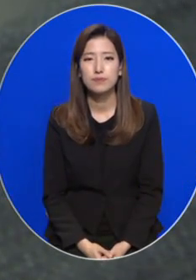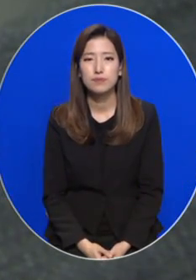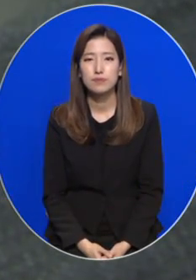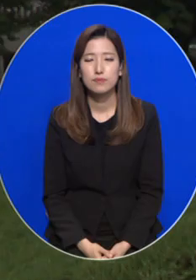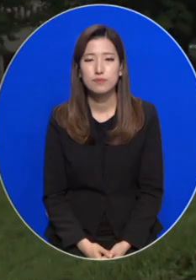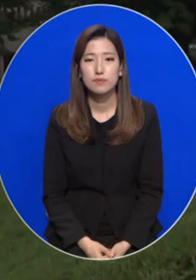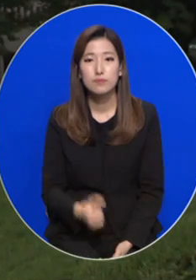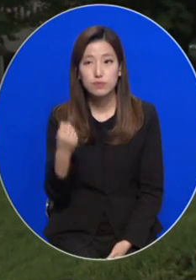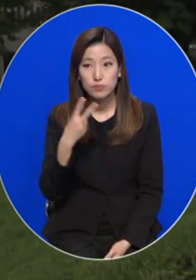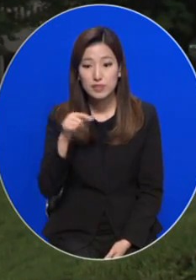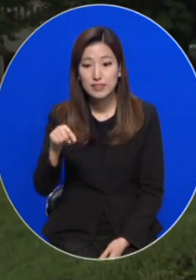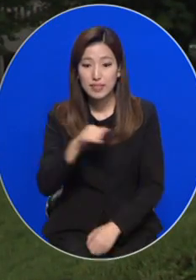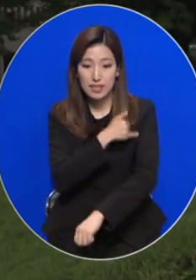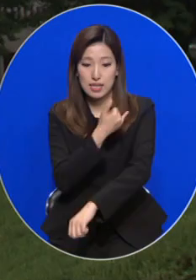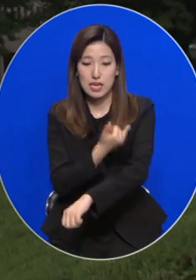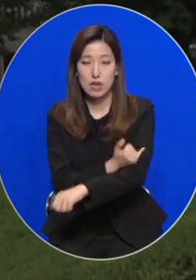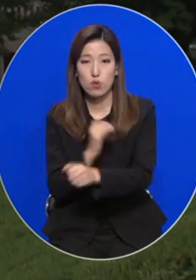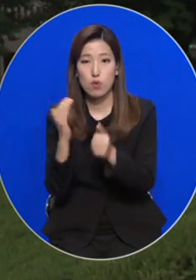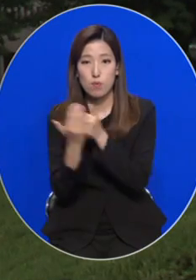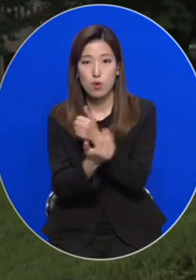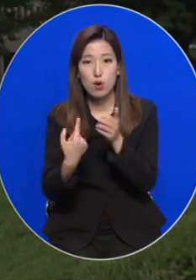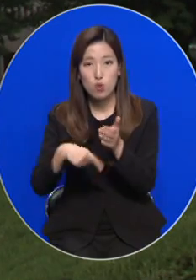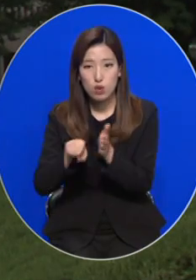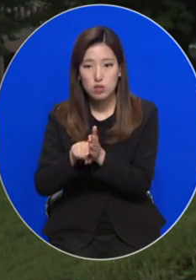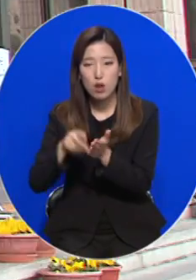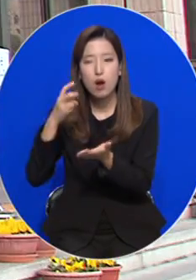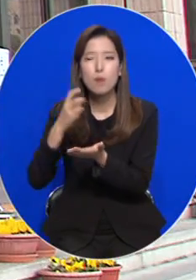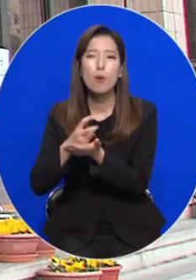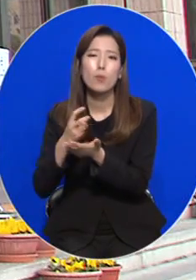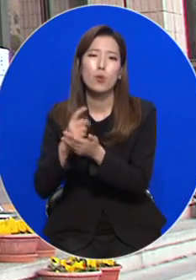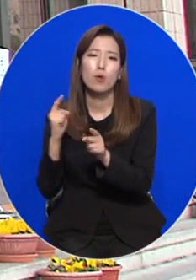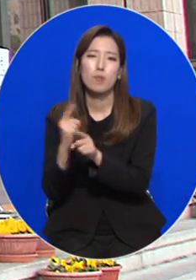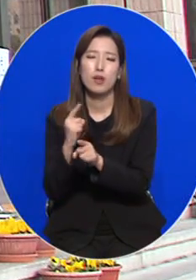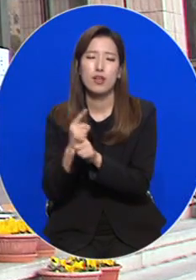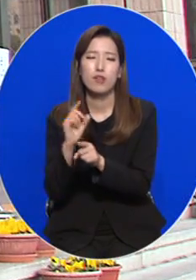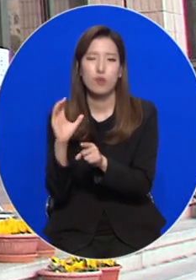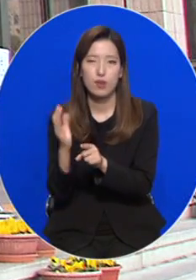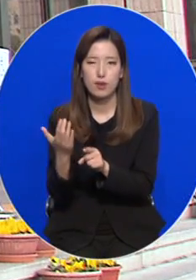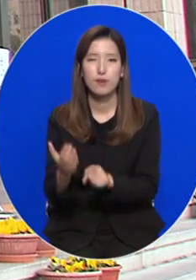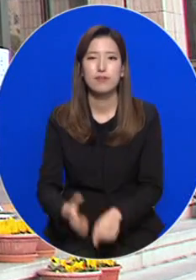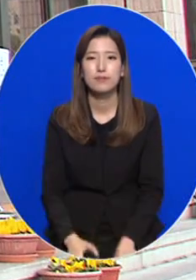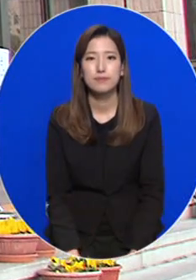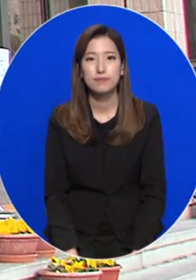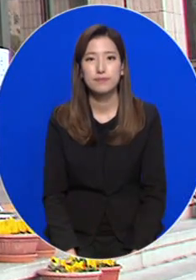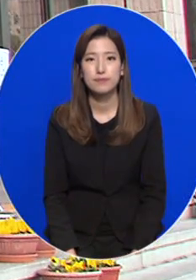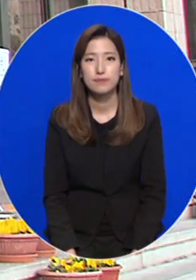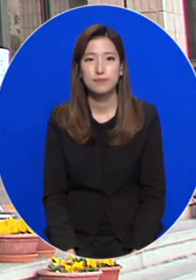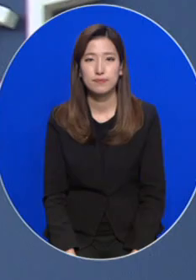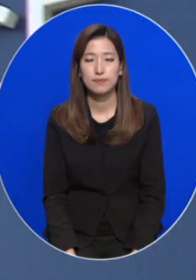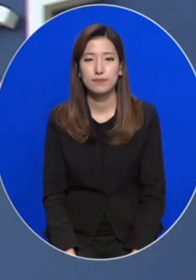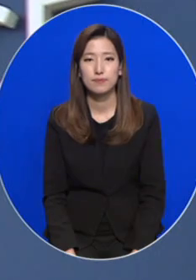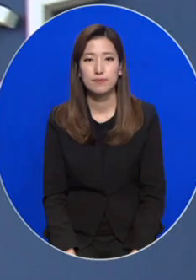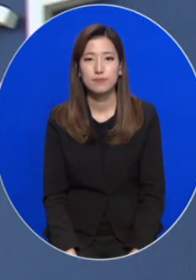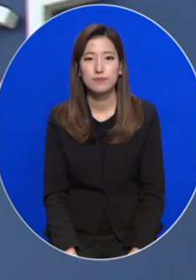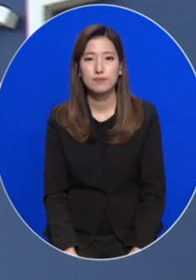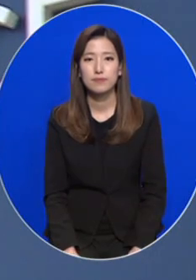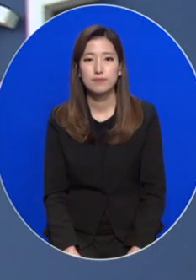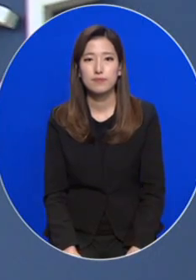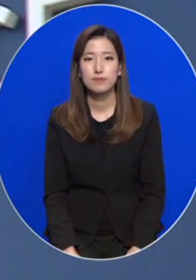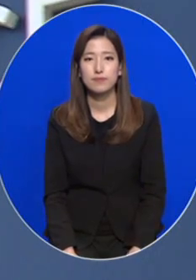수용자 자녀의 인권 보호를 위한 특별법 제정 등 중장기 계획도 수립할 것을 주문했습니다. KTV 문기혁입니다.